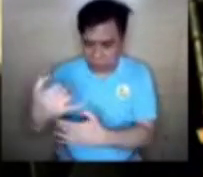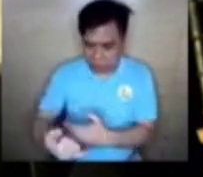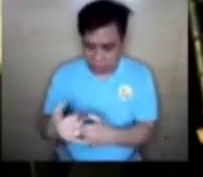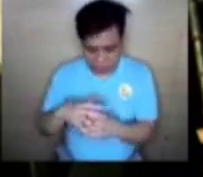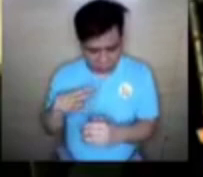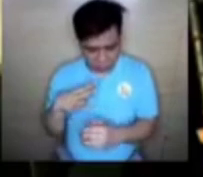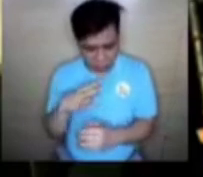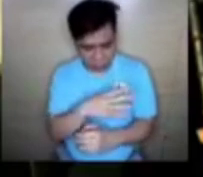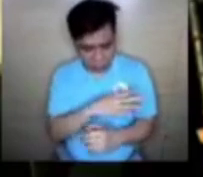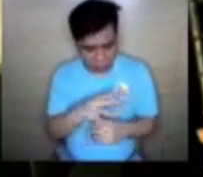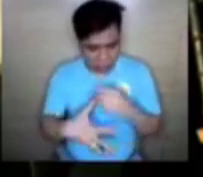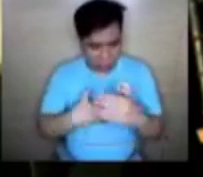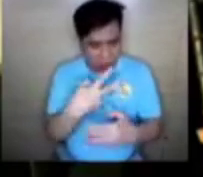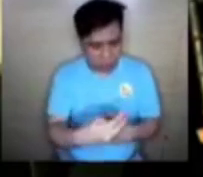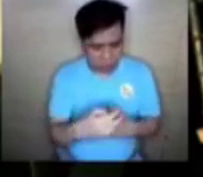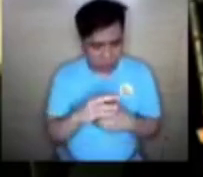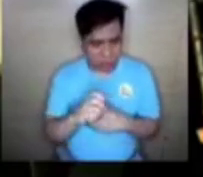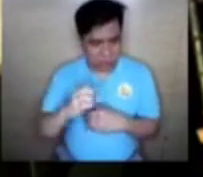Mortgage Program o CMP.